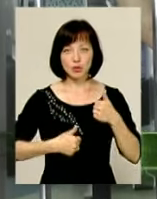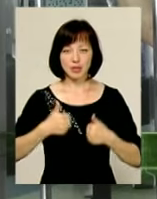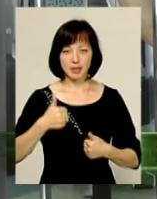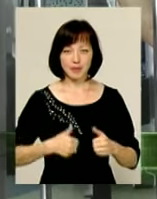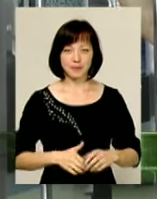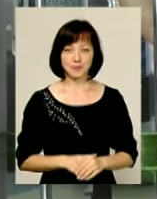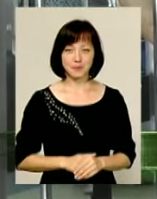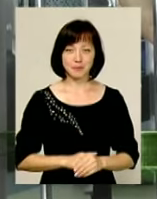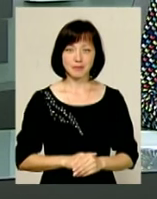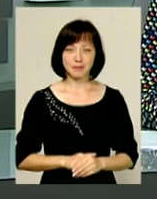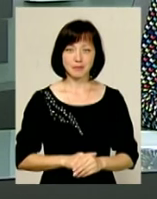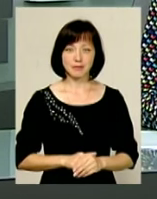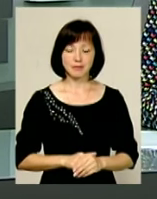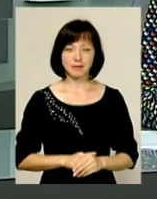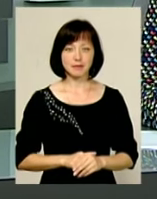паурліфтингу.